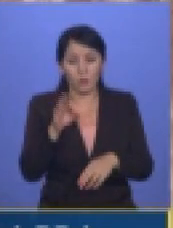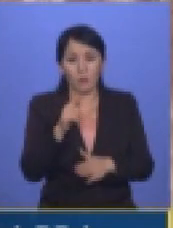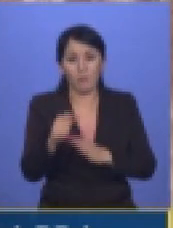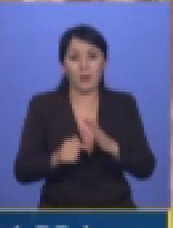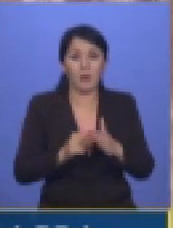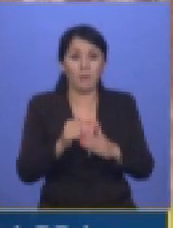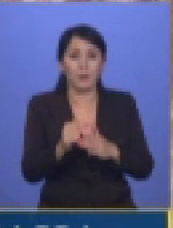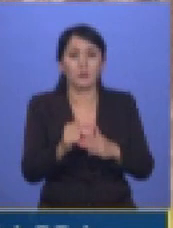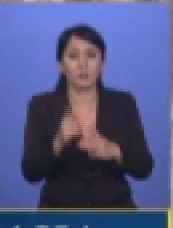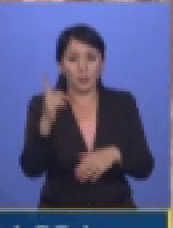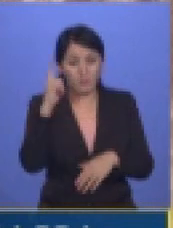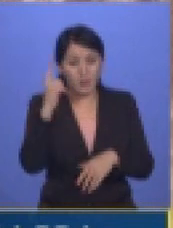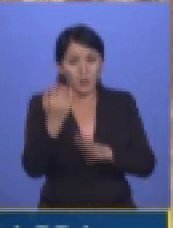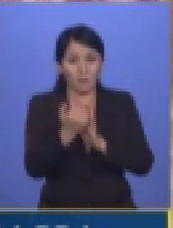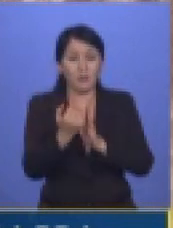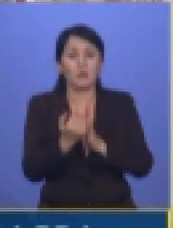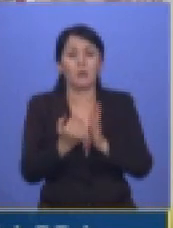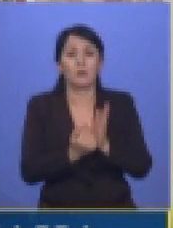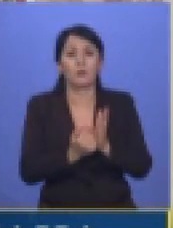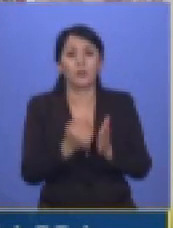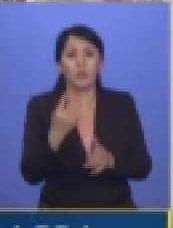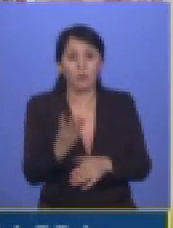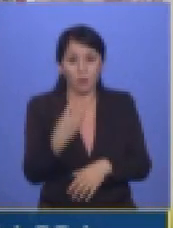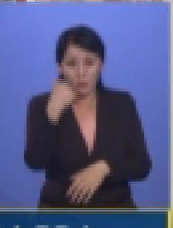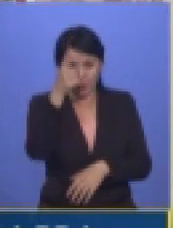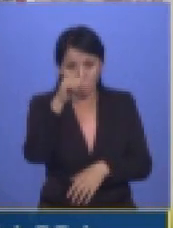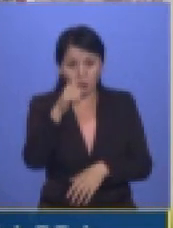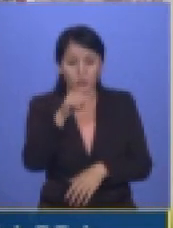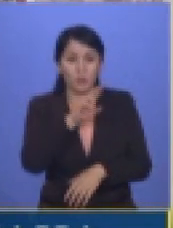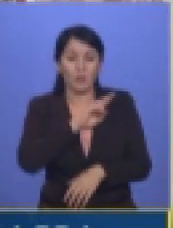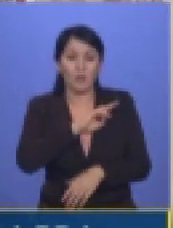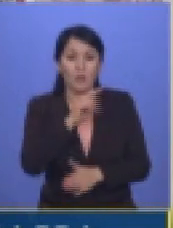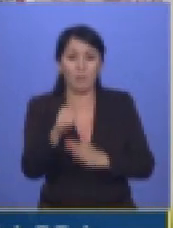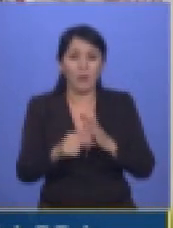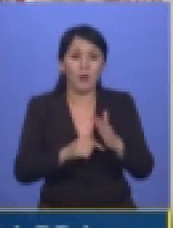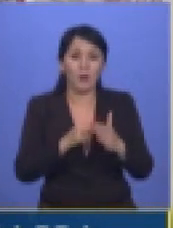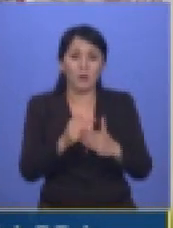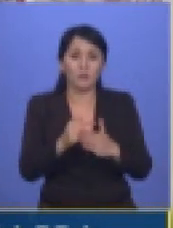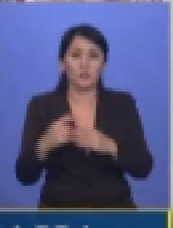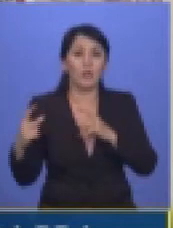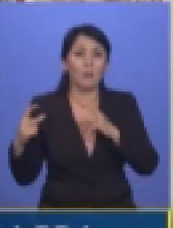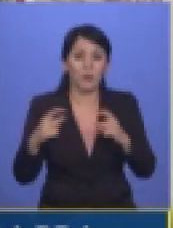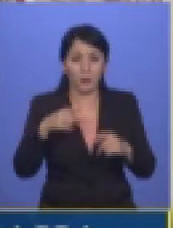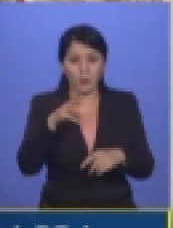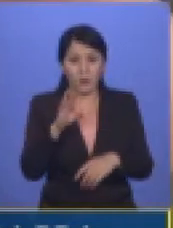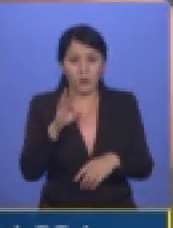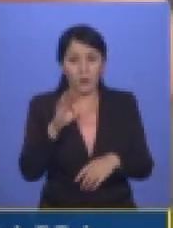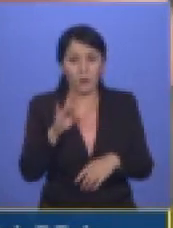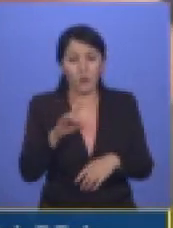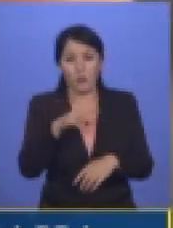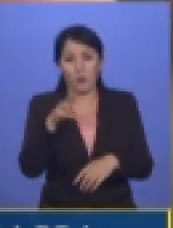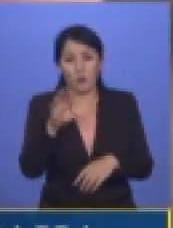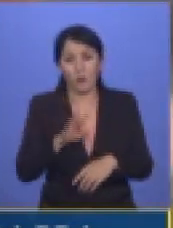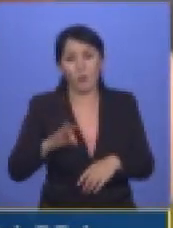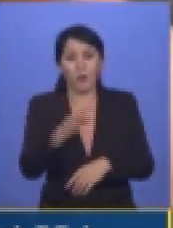қалалық кітапханасы мобильді кітапхана бағдарламасын 4 жыл бұрын бастаған. Олар қалалық аялдамаларға да QR-кодтарды орнатқан. Ал